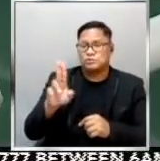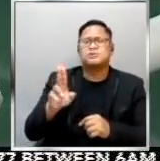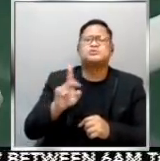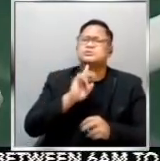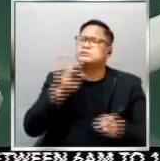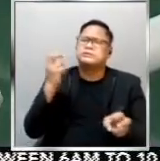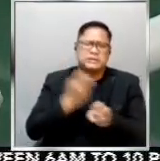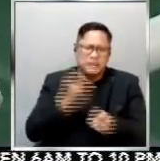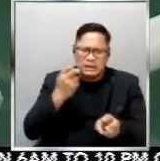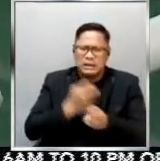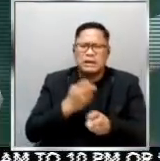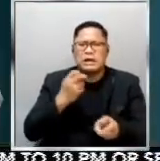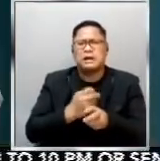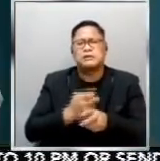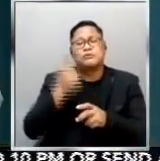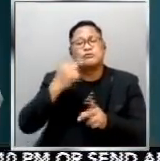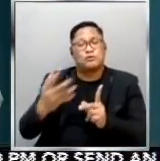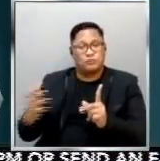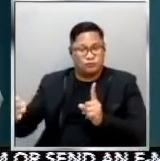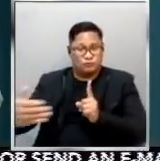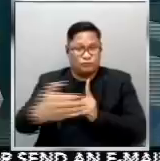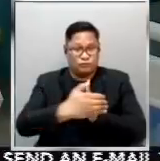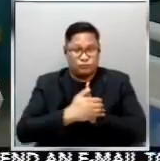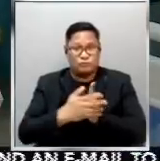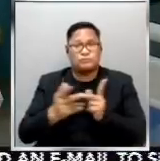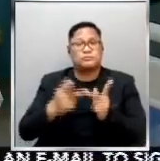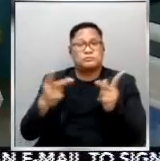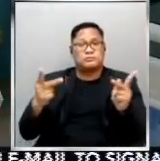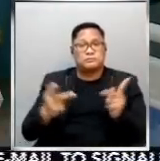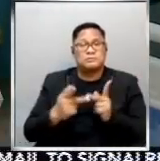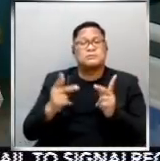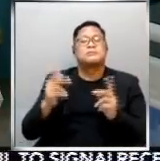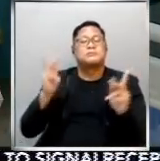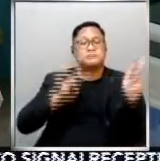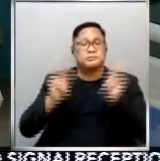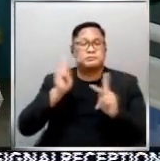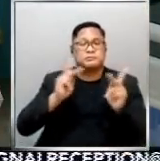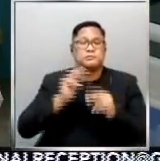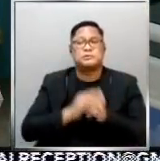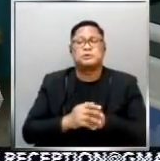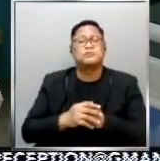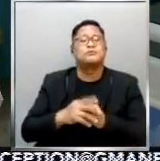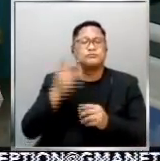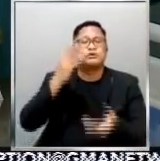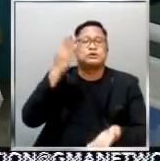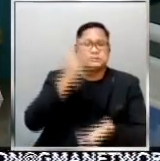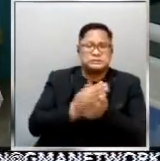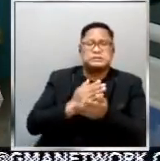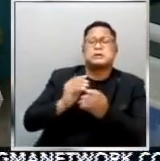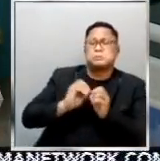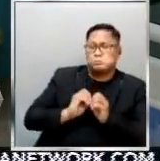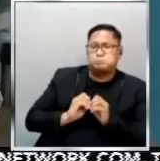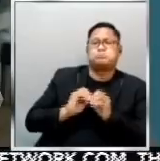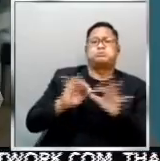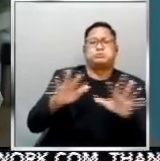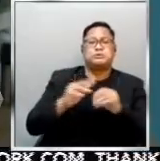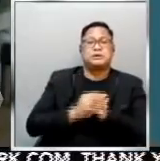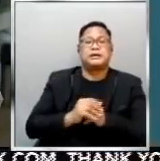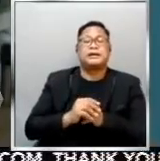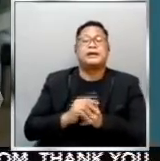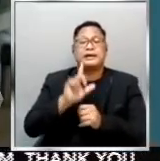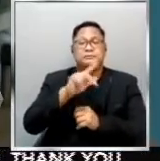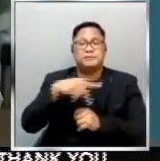sa pag-isolate sa mga kailangang i-quarantine. Para mapigilan ang patuloy na paglobo ng mga kaso, sabi ng LPP,